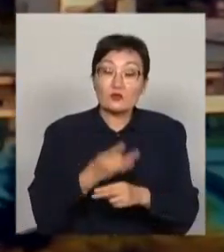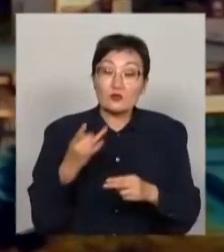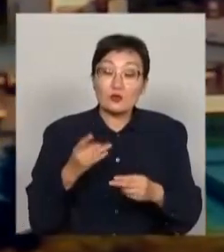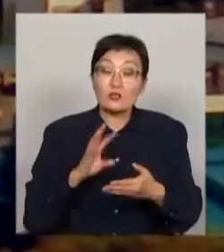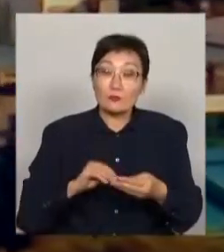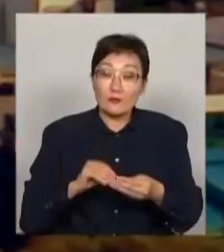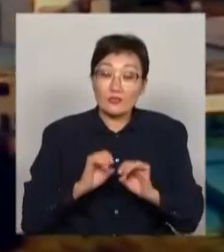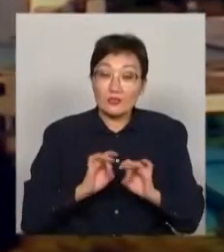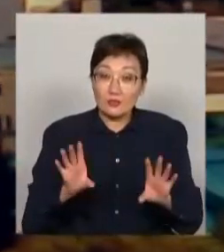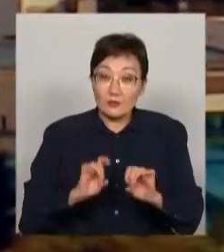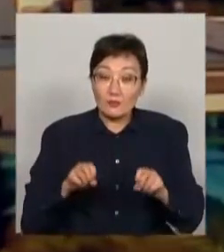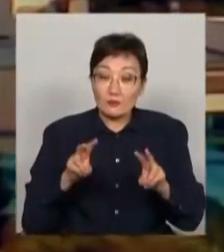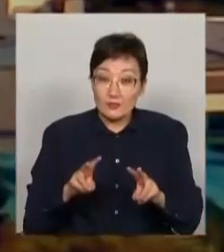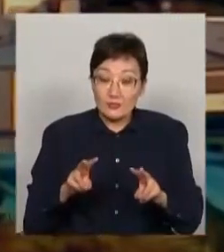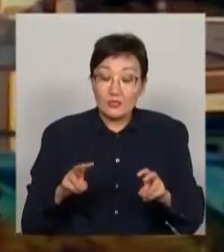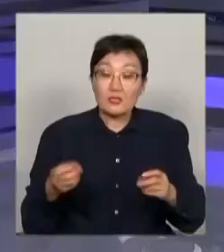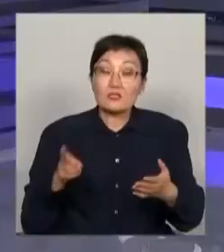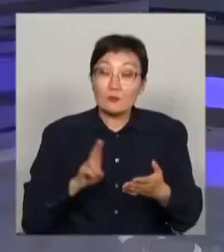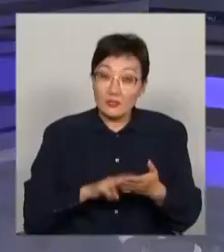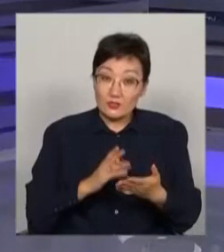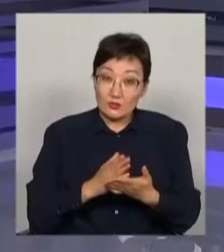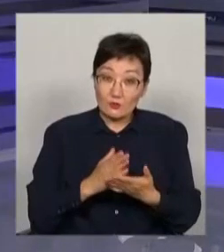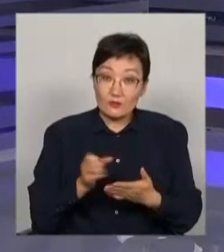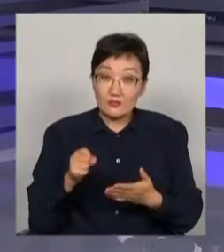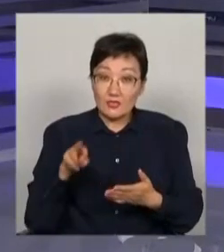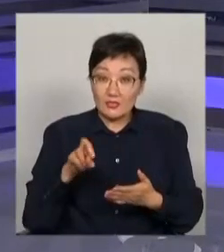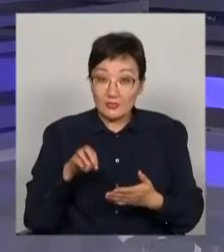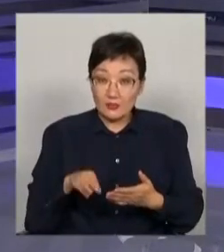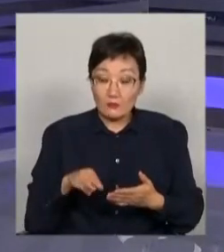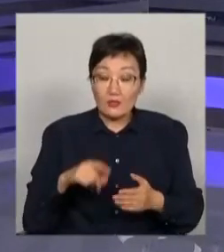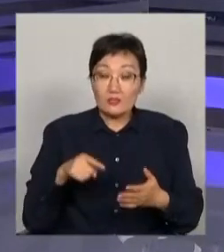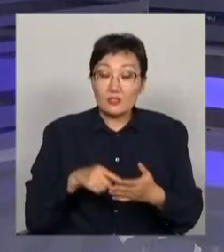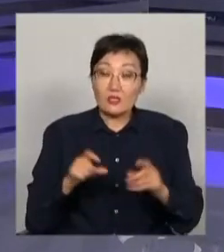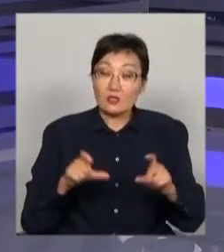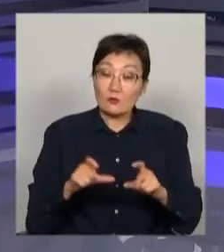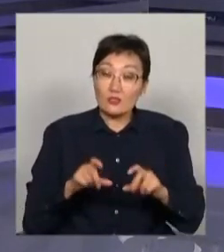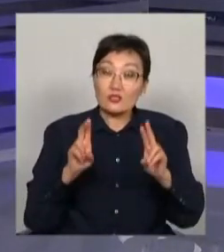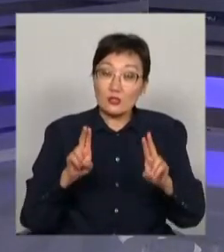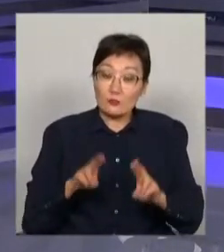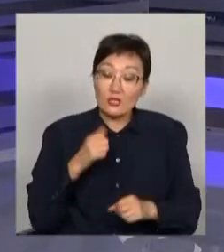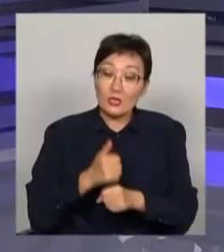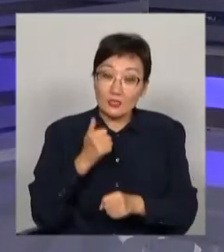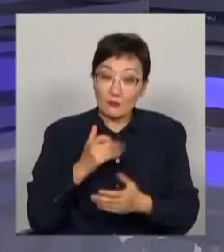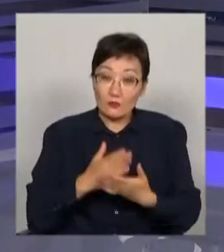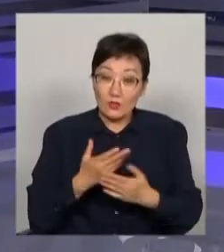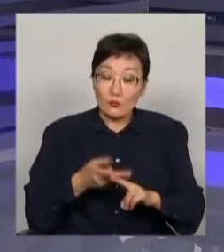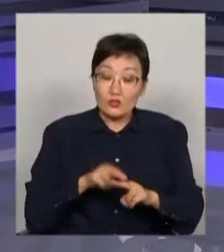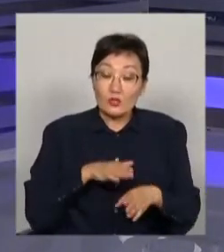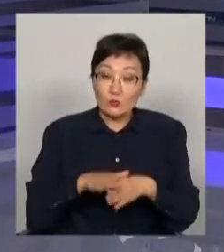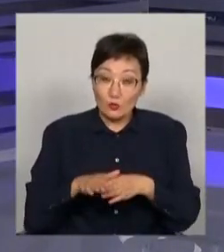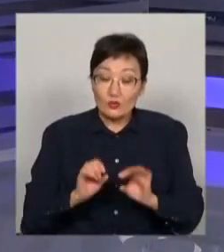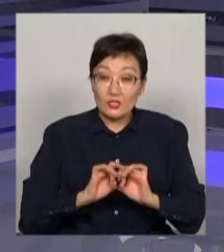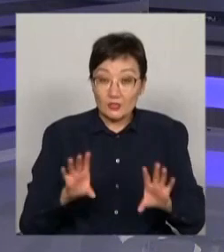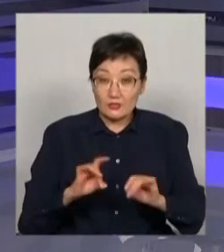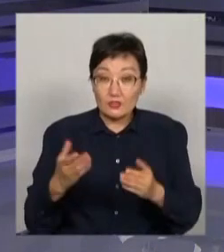үшін маманмен тікелей байланысқа шыққалы отырмыз. Саят Мырза, қалада карантиндік шаралары қатаңдатылды. Осыған толығырақ тағы да